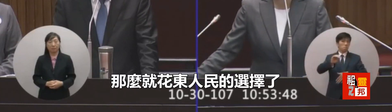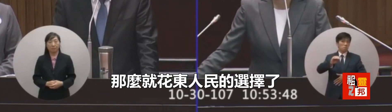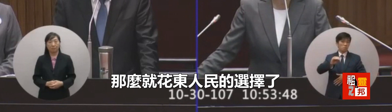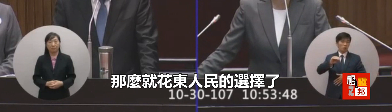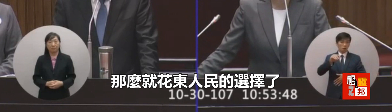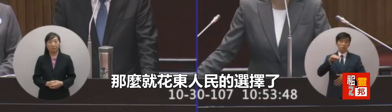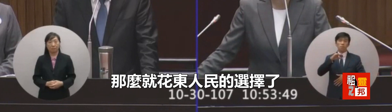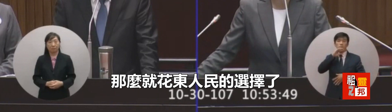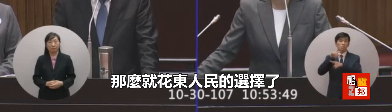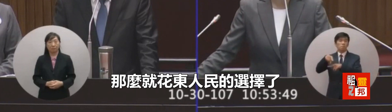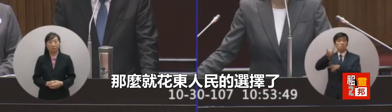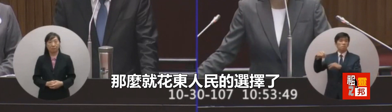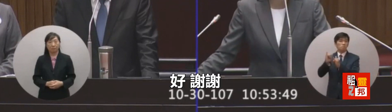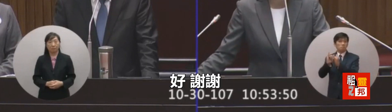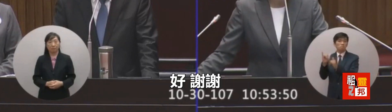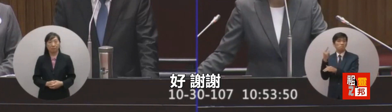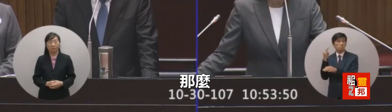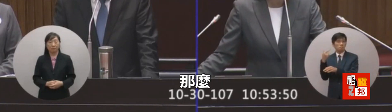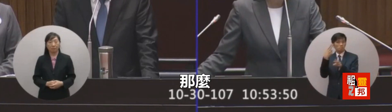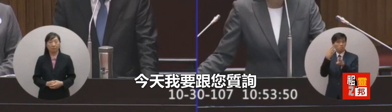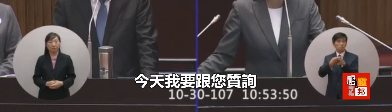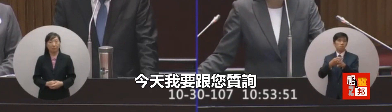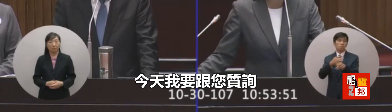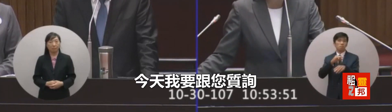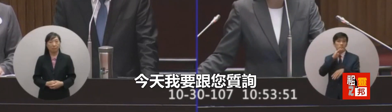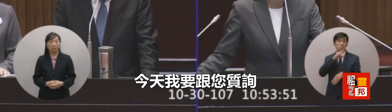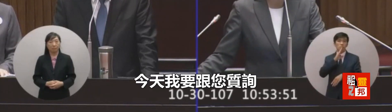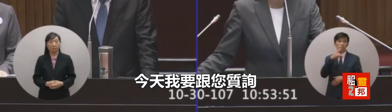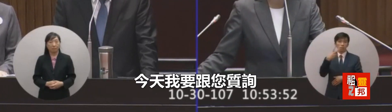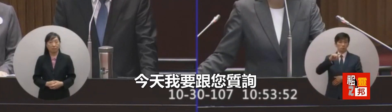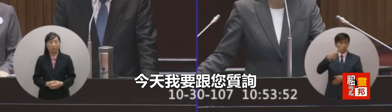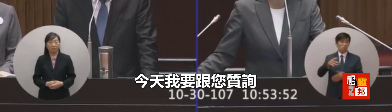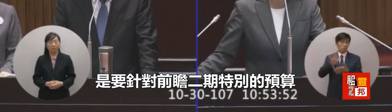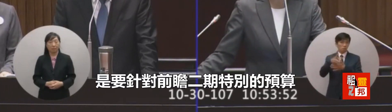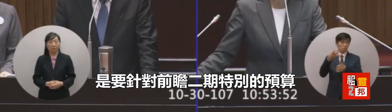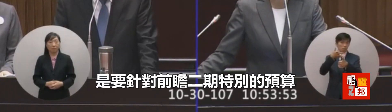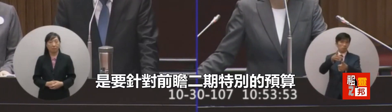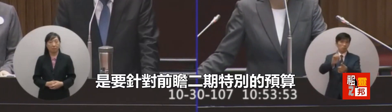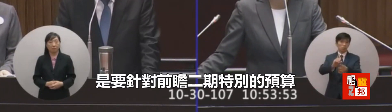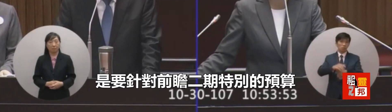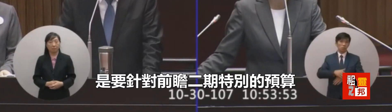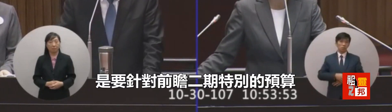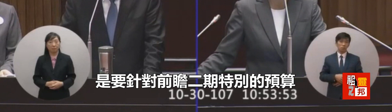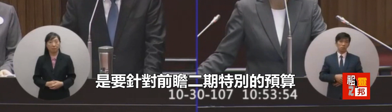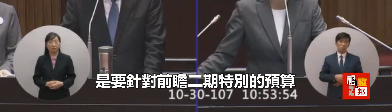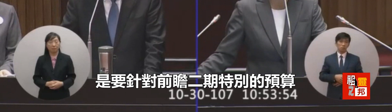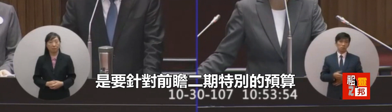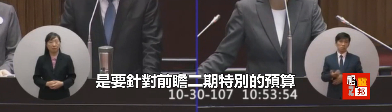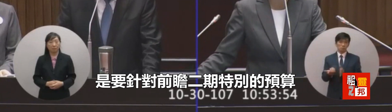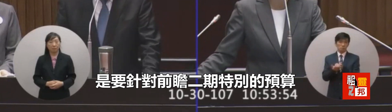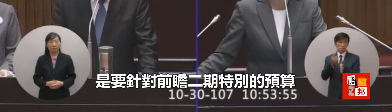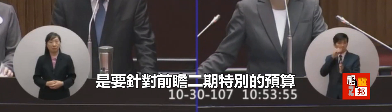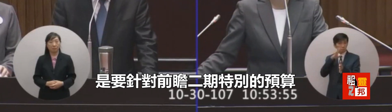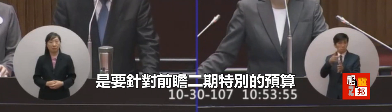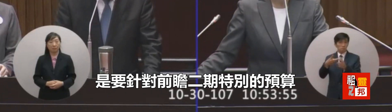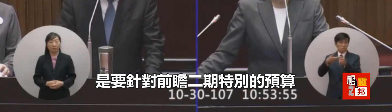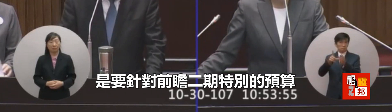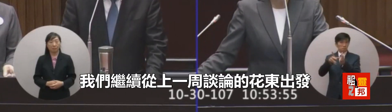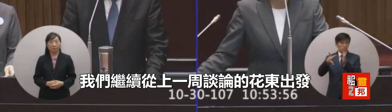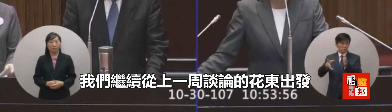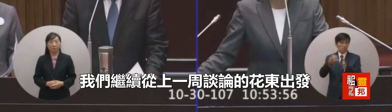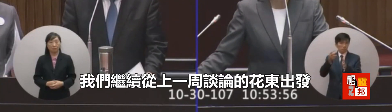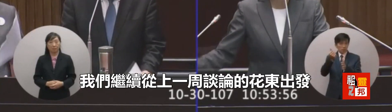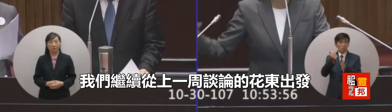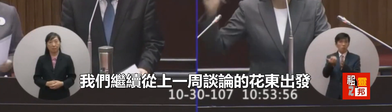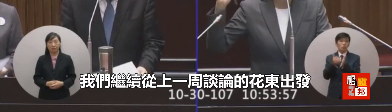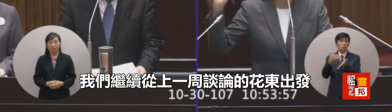花东人民的选择了哈。谢谢。那么今天我要跟您质询的是要针对前瞻二期特别的预算，